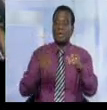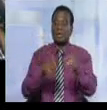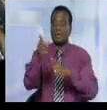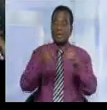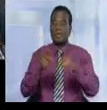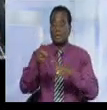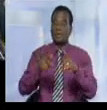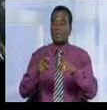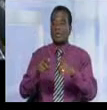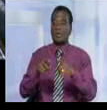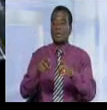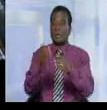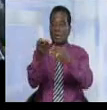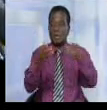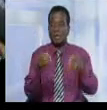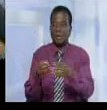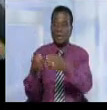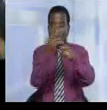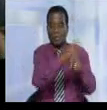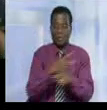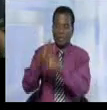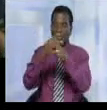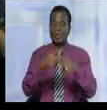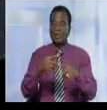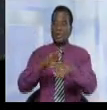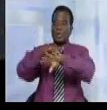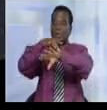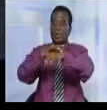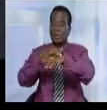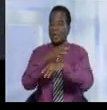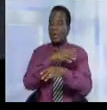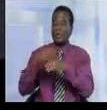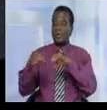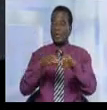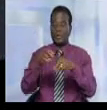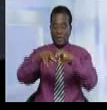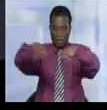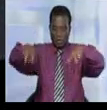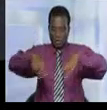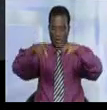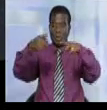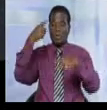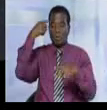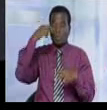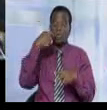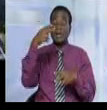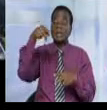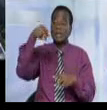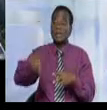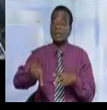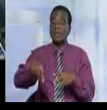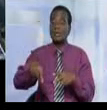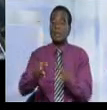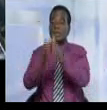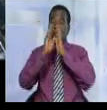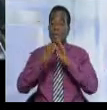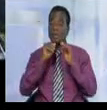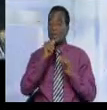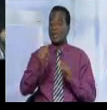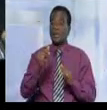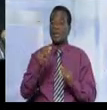Surveillance Territoire, qui, elle, rapidement fait un contrôle pour s'assurer que le demandeur de visa n'est pas